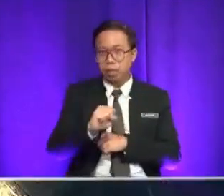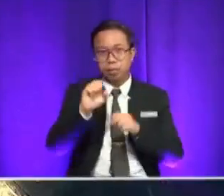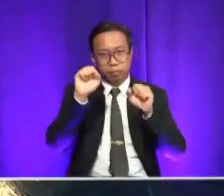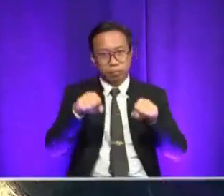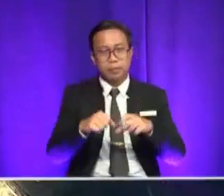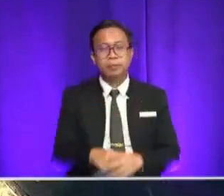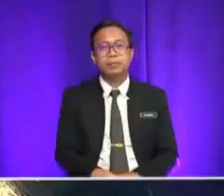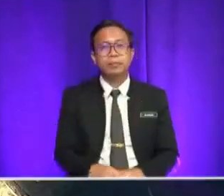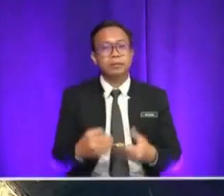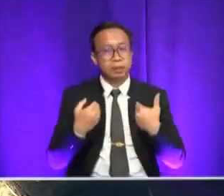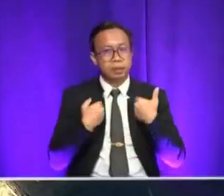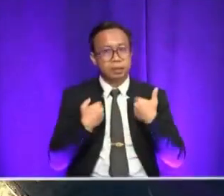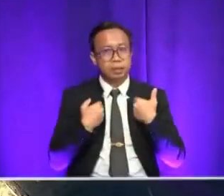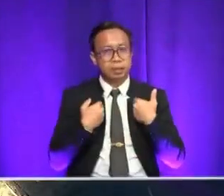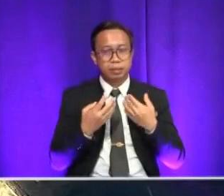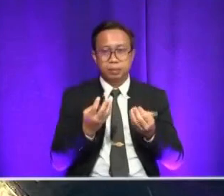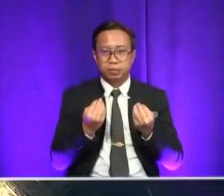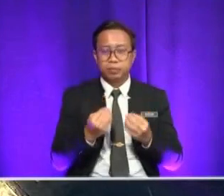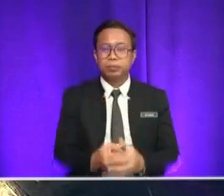cikgu. Okey, ada yang volunteer